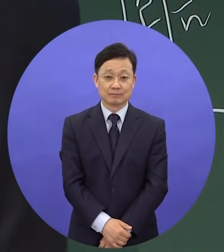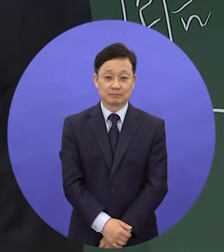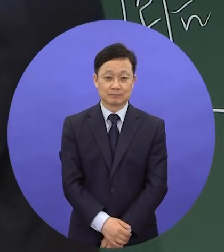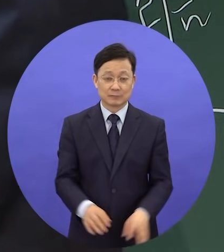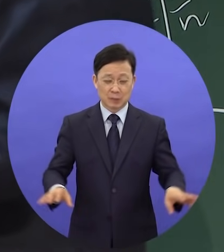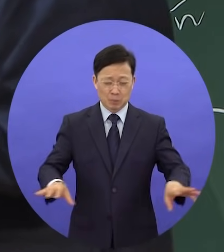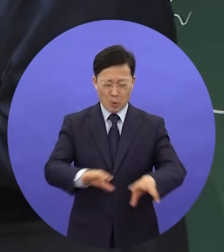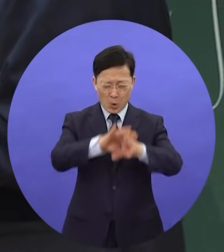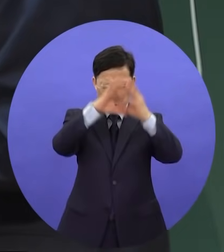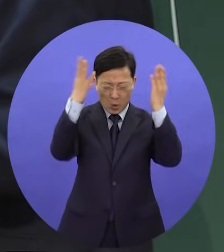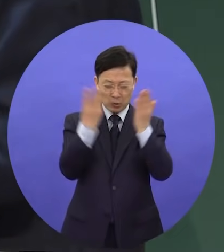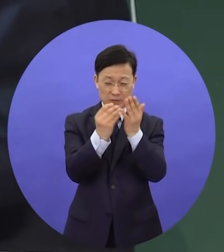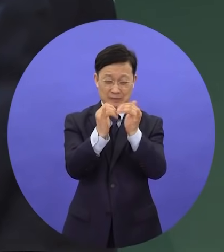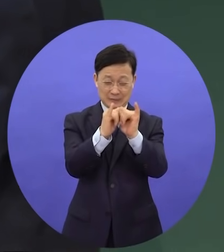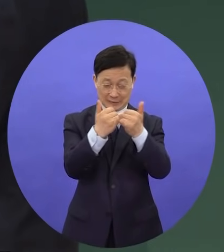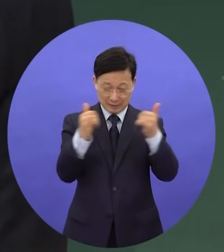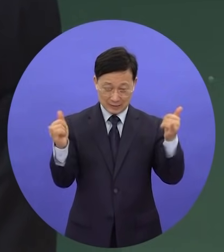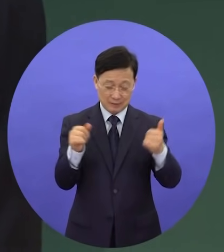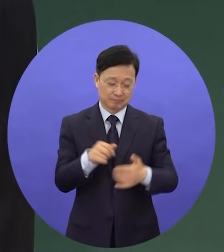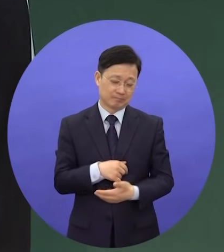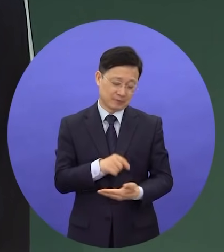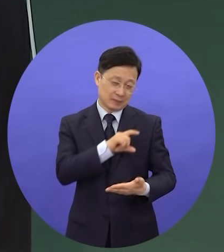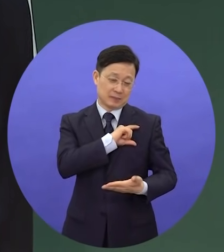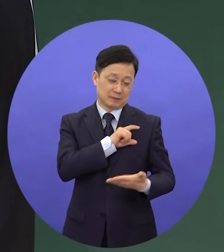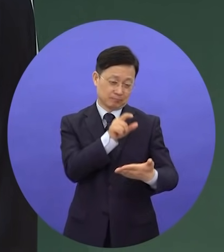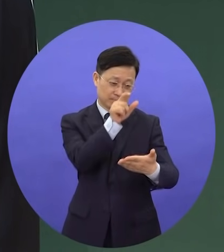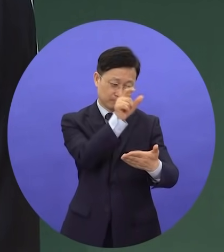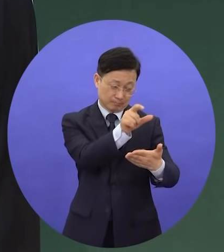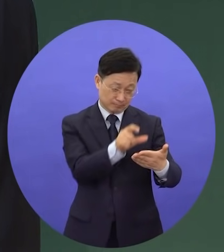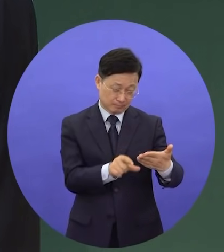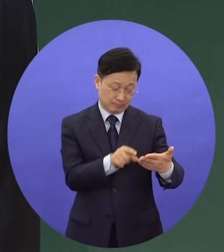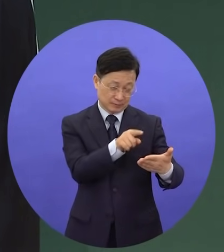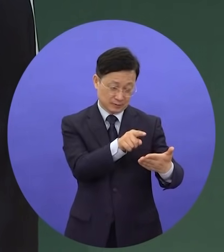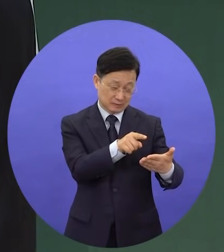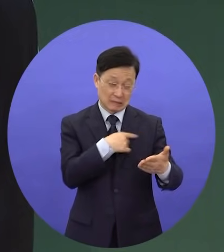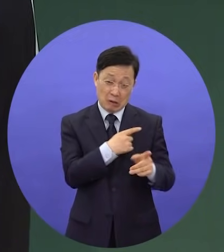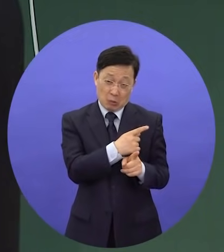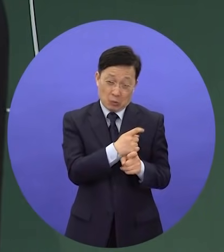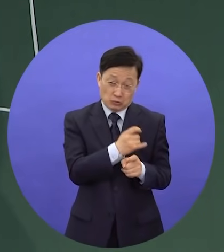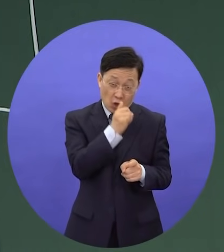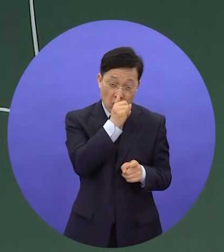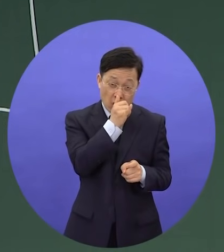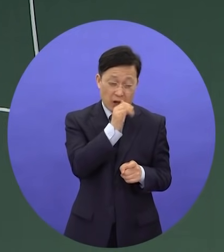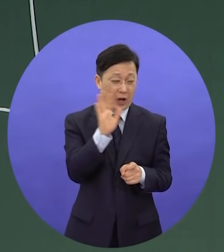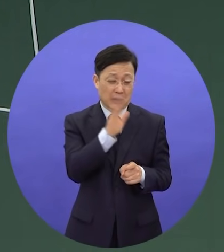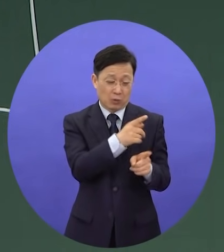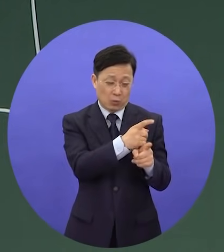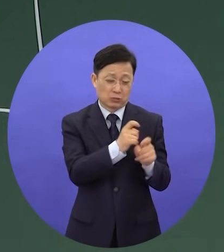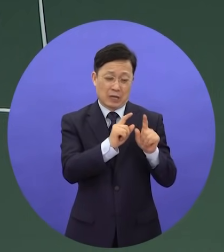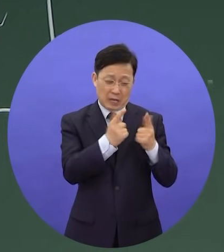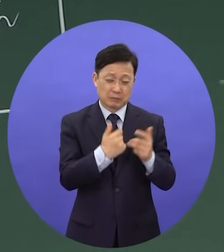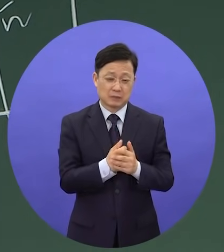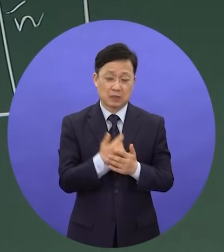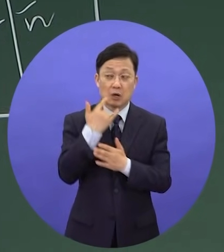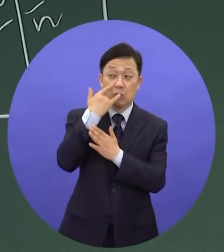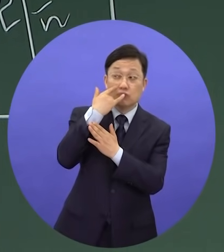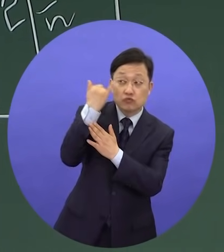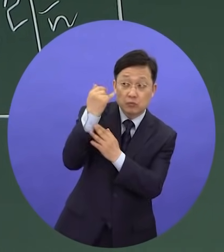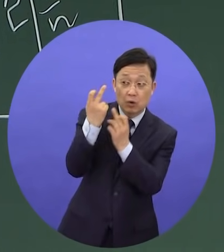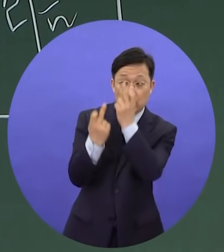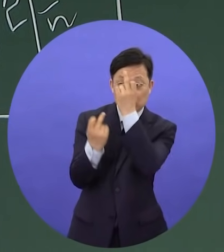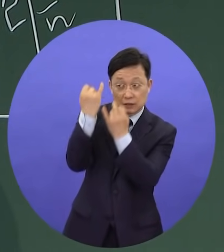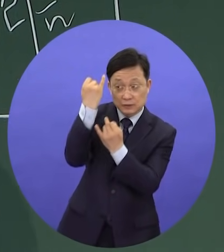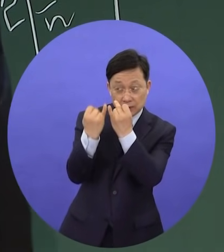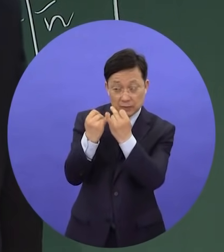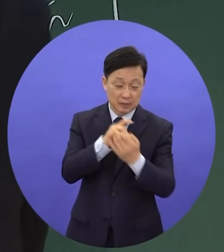모든 사람. All the people that you met. 이 사람 내 원수입니까? Are they your enemies? 주로 이제 가까이서 느낍니다. 부모님들, 형제들.